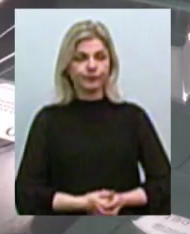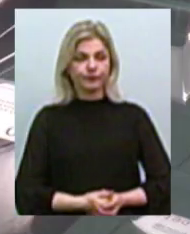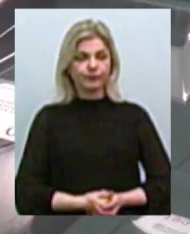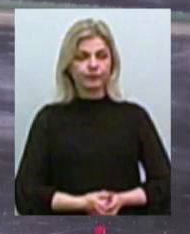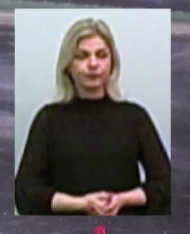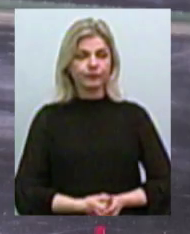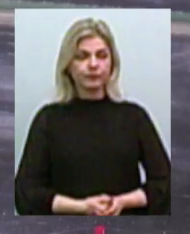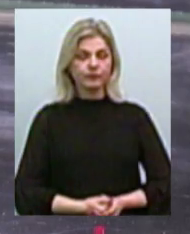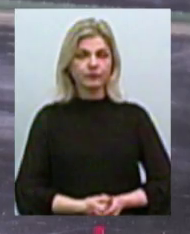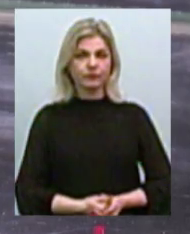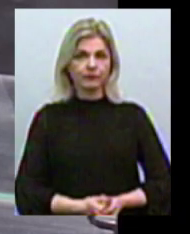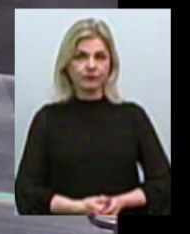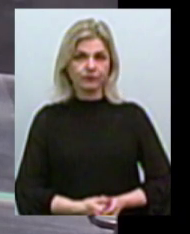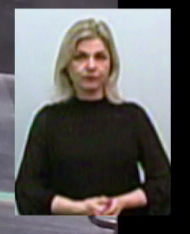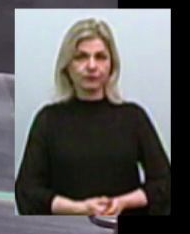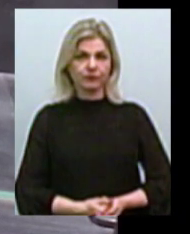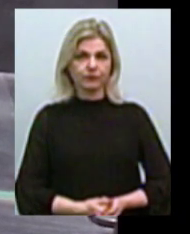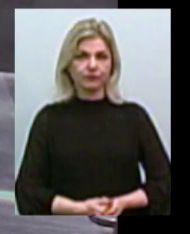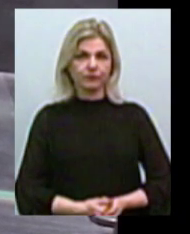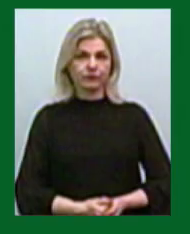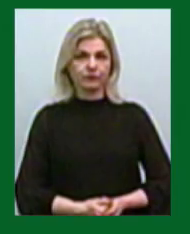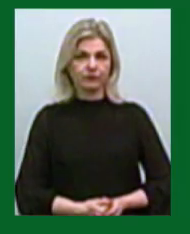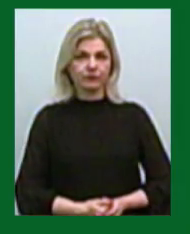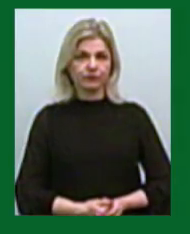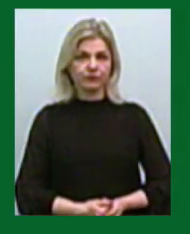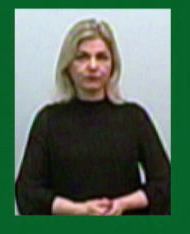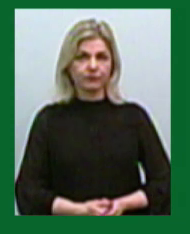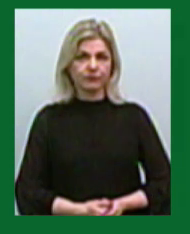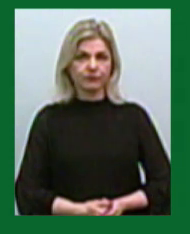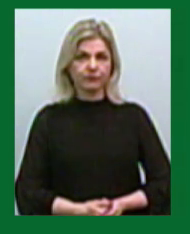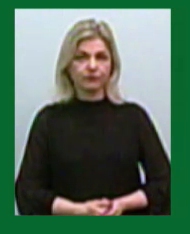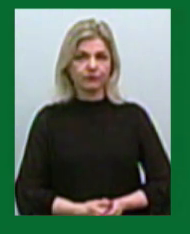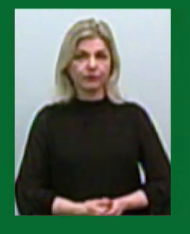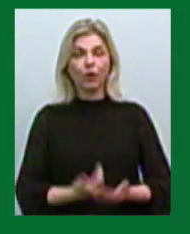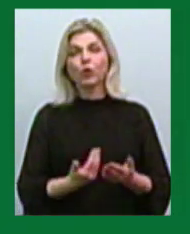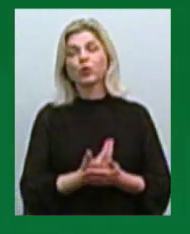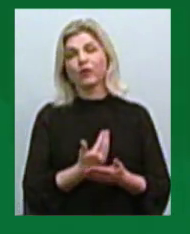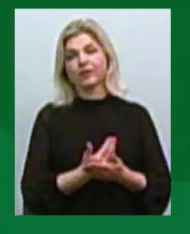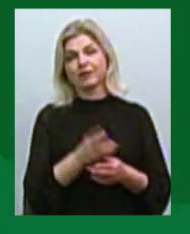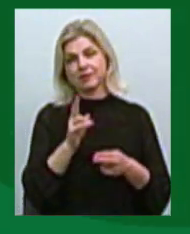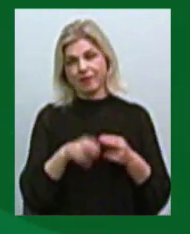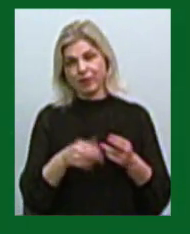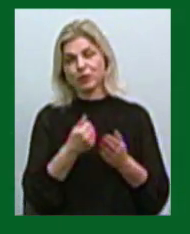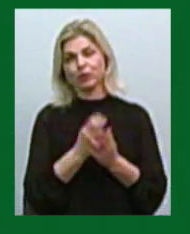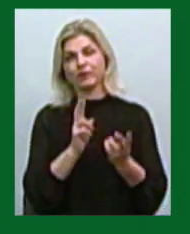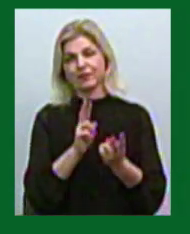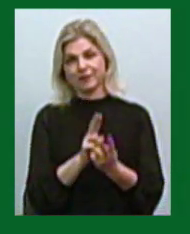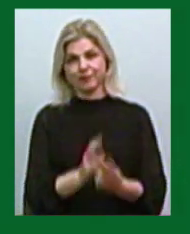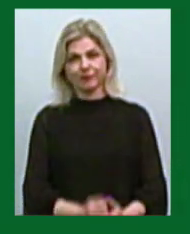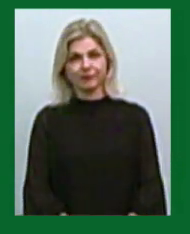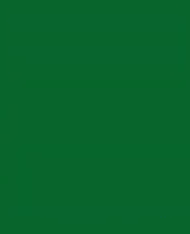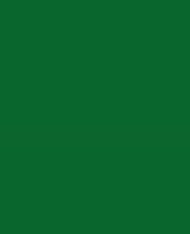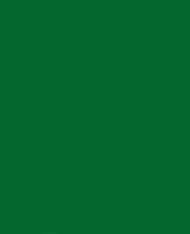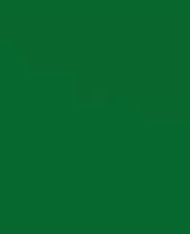Філімон, Василь Філімон. Новини на Суспільному. Миколаїв. На цьому наш випуск завершено. Бажаю вам гарного вечора.